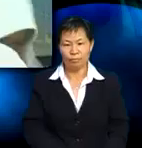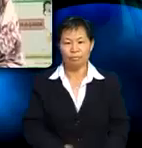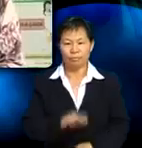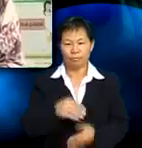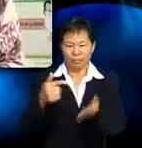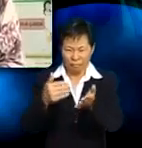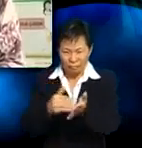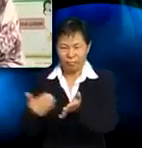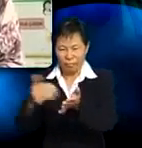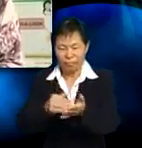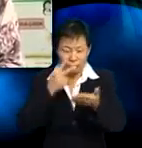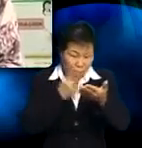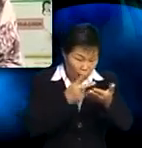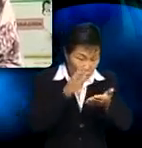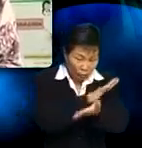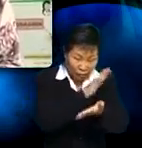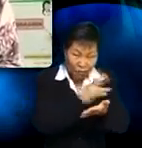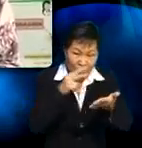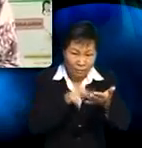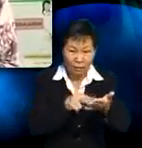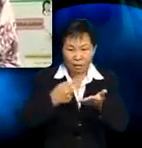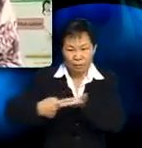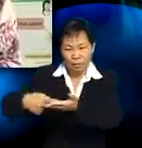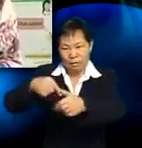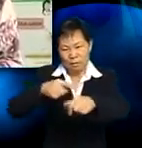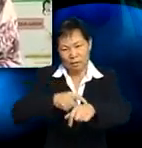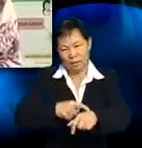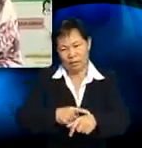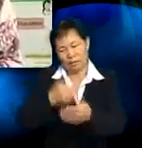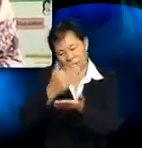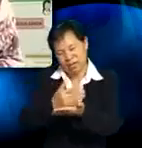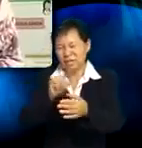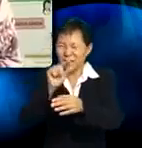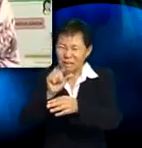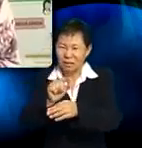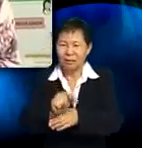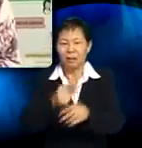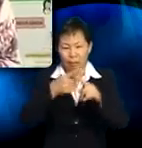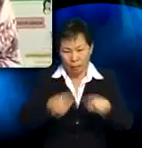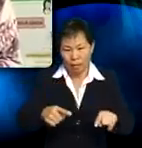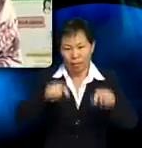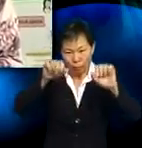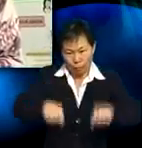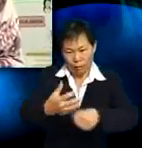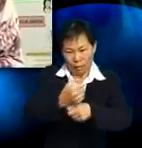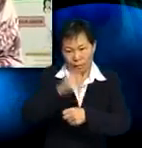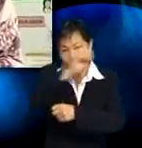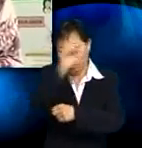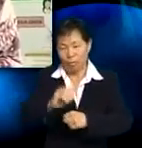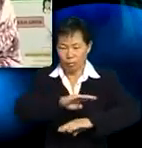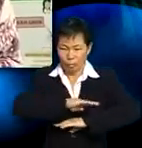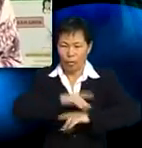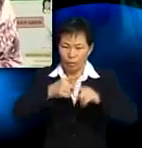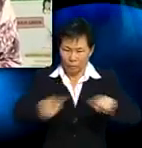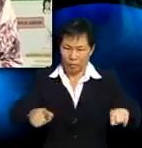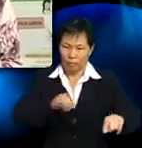amirunkan merujuk teks dan berbicara yang tadi terhenti seketika walau bagaimanapun Amirul layak untuk mendapat Makkah yang